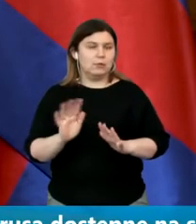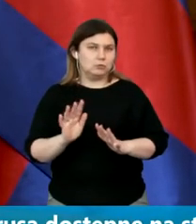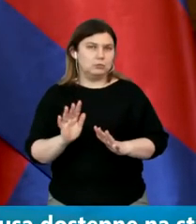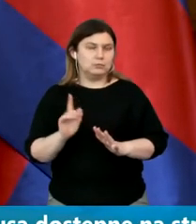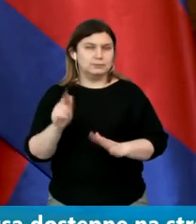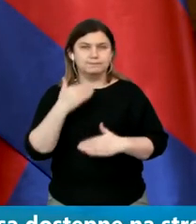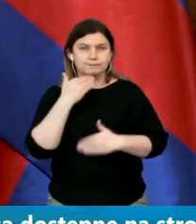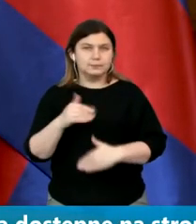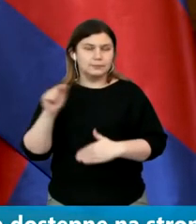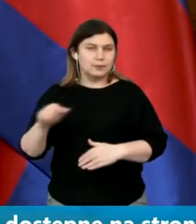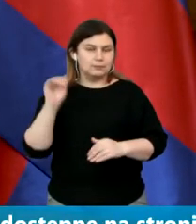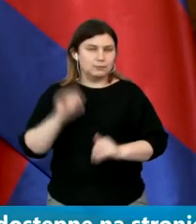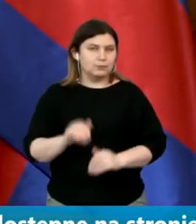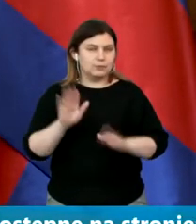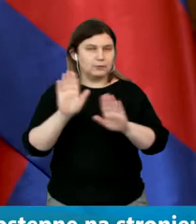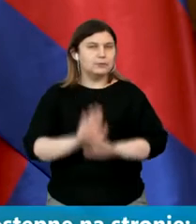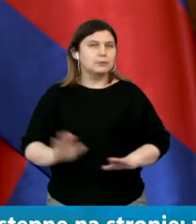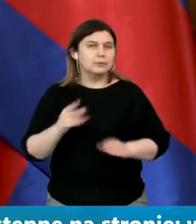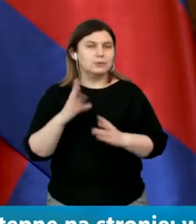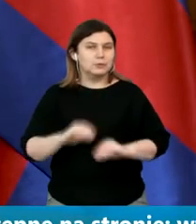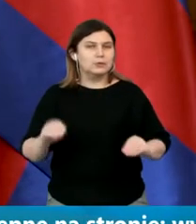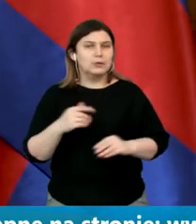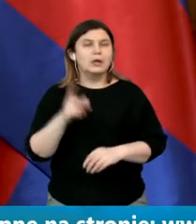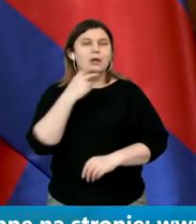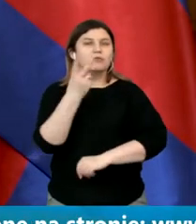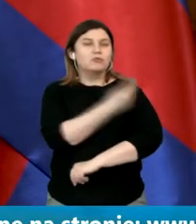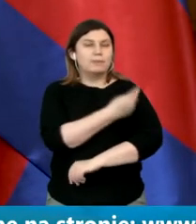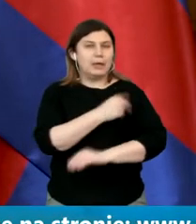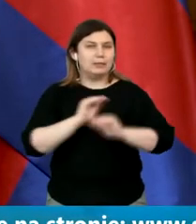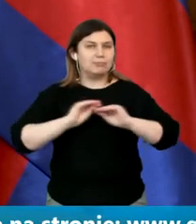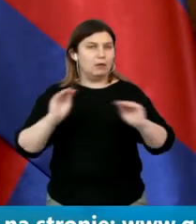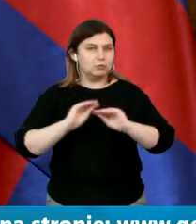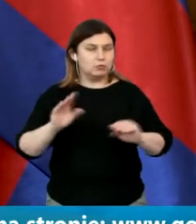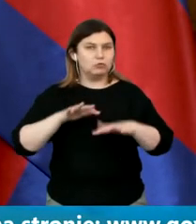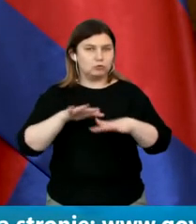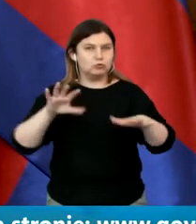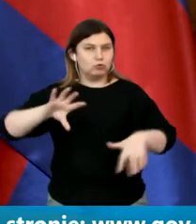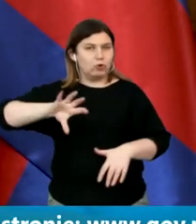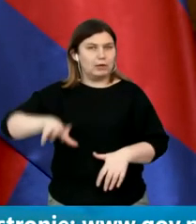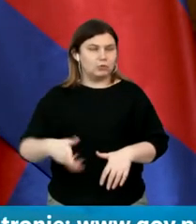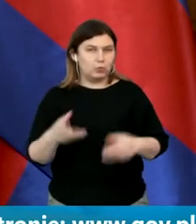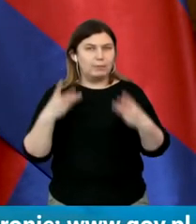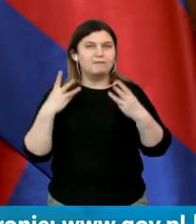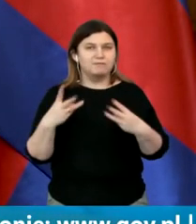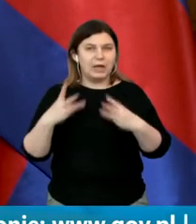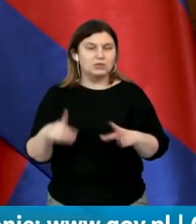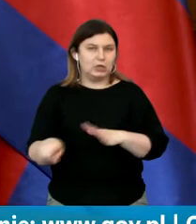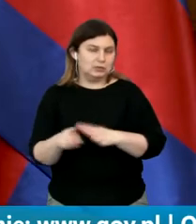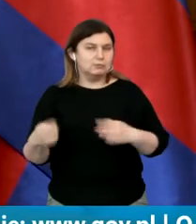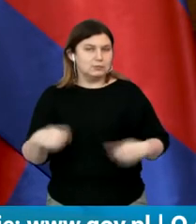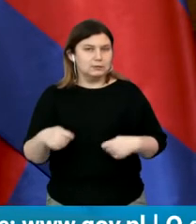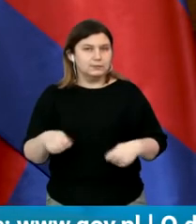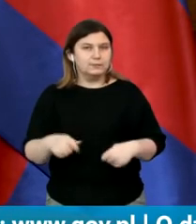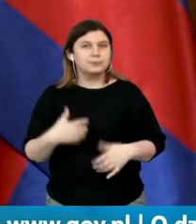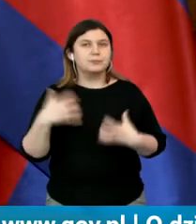temu panować. Jeżeli chodzi o szczepienia nauczycieli, bo to też ogromna grupa i ważna dla Szczecina,